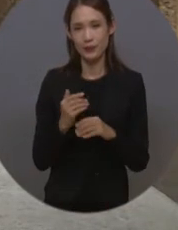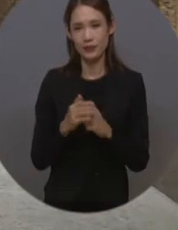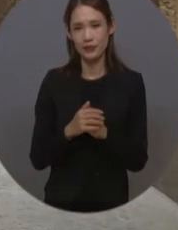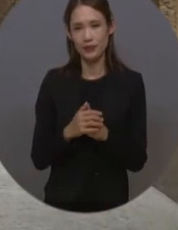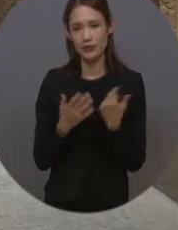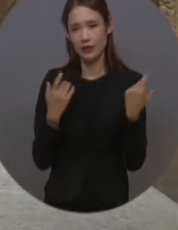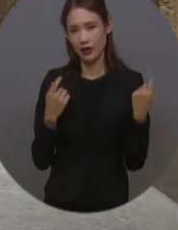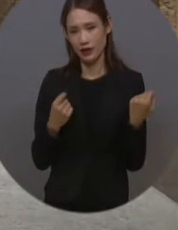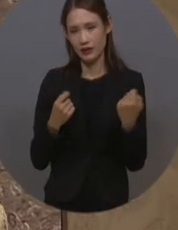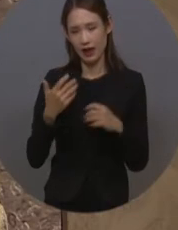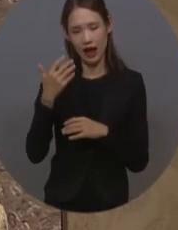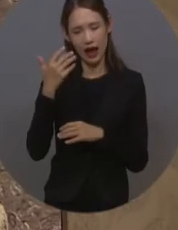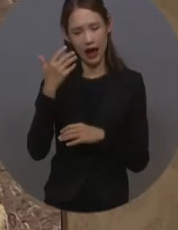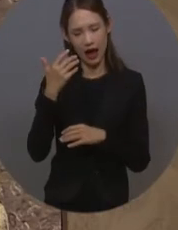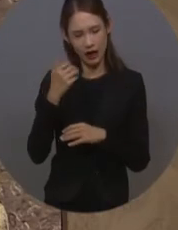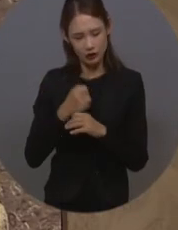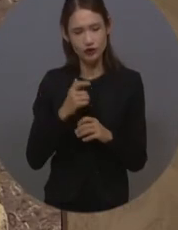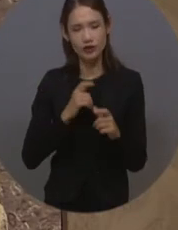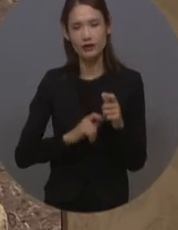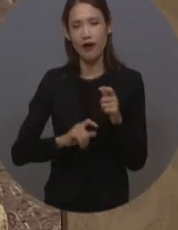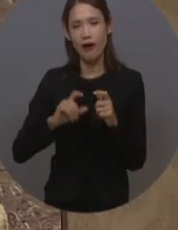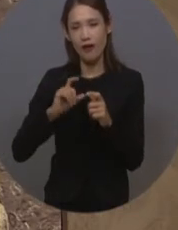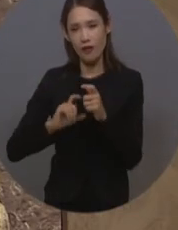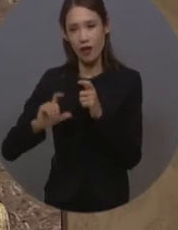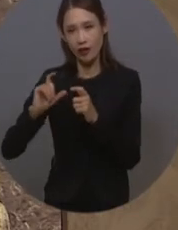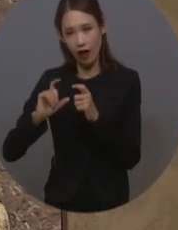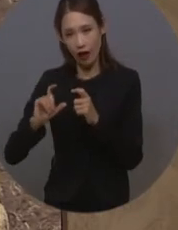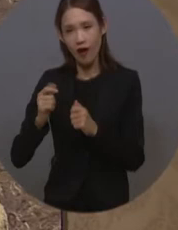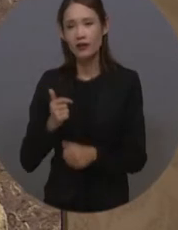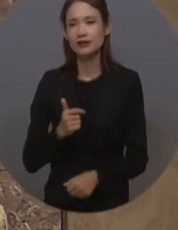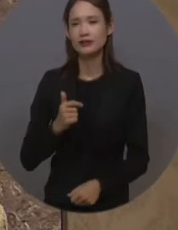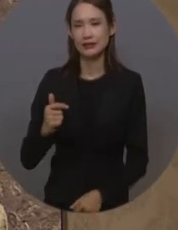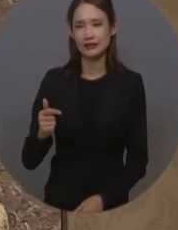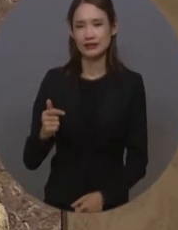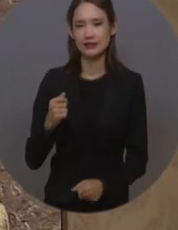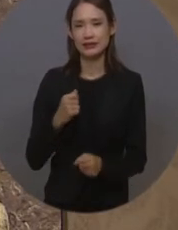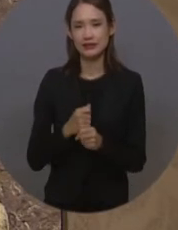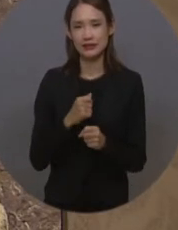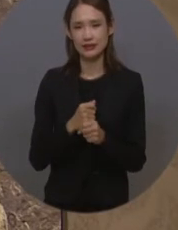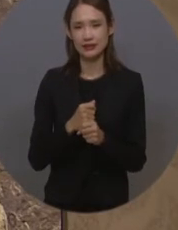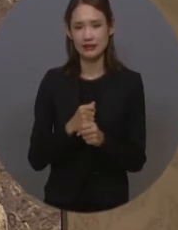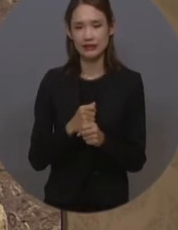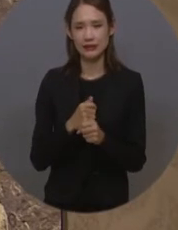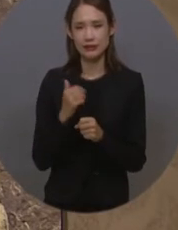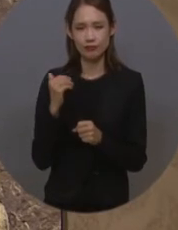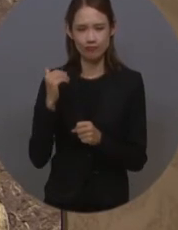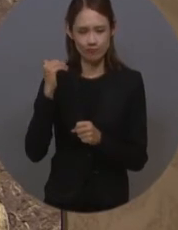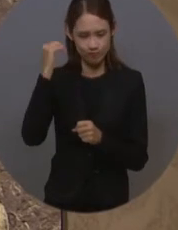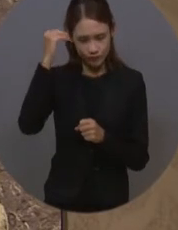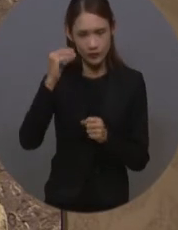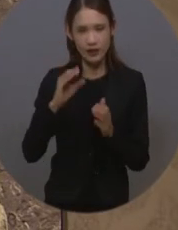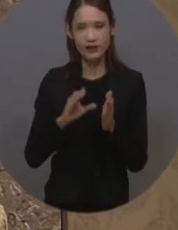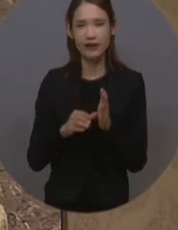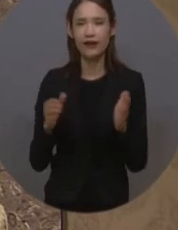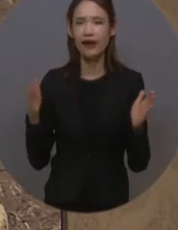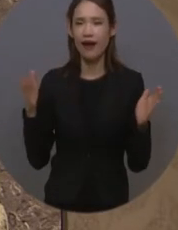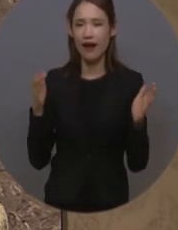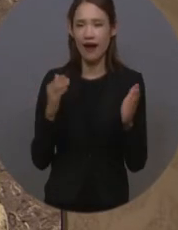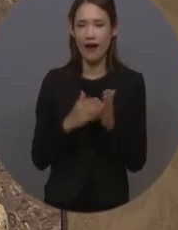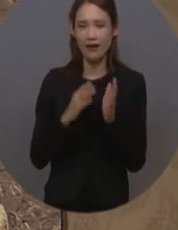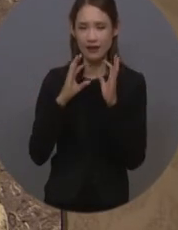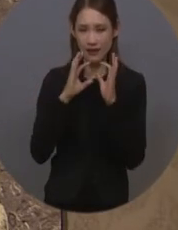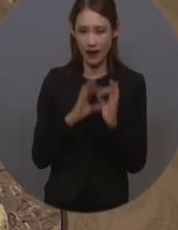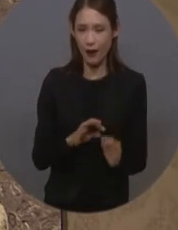부분들은 이제 나중에 점차적으로 크게 나중에 이제 장인의 경지에 오를 때까지 이어지겠죠. 그래서